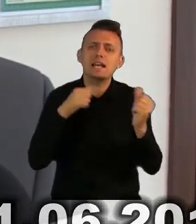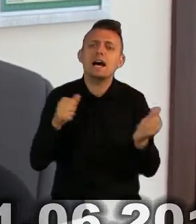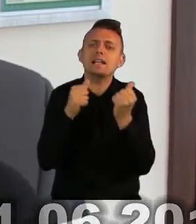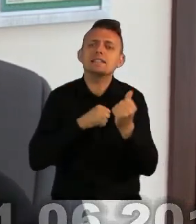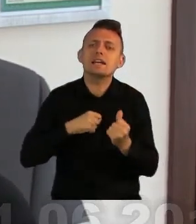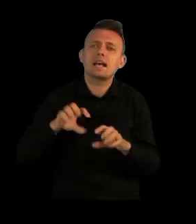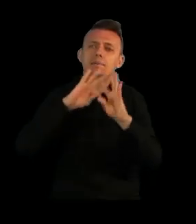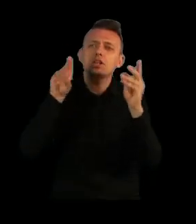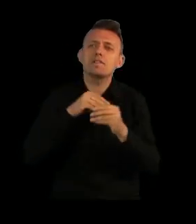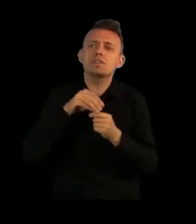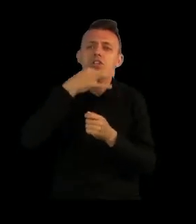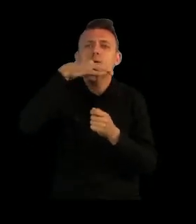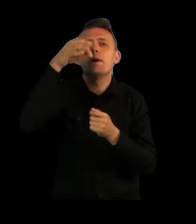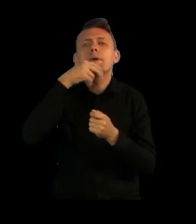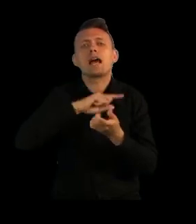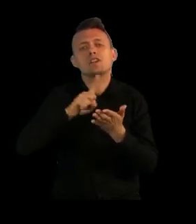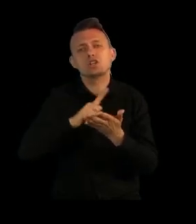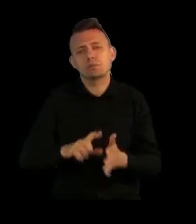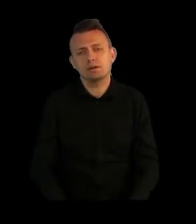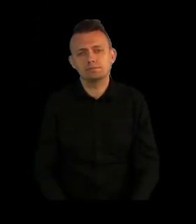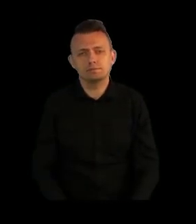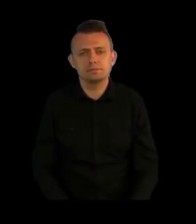możliwości poprawimy na pewno.